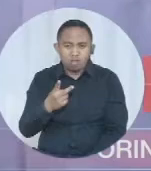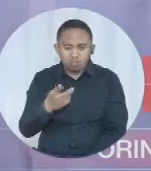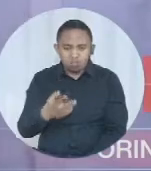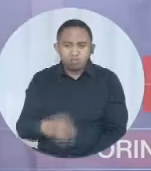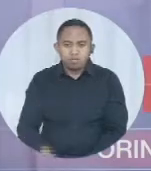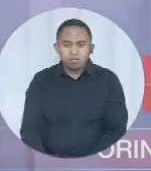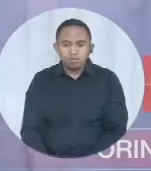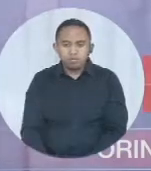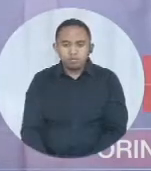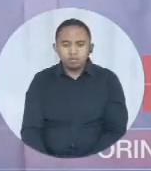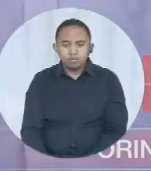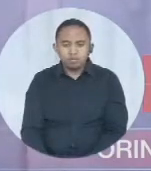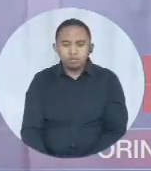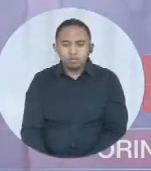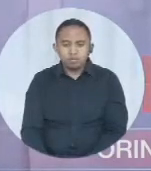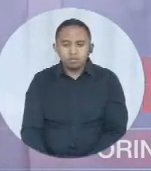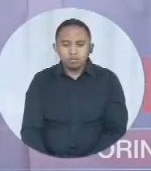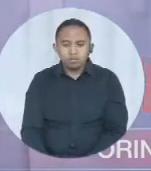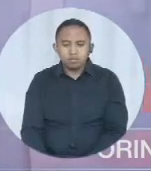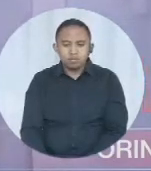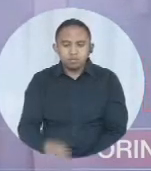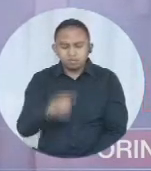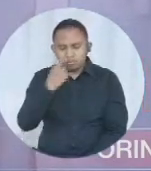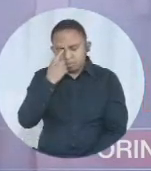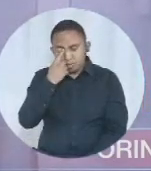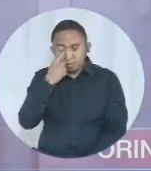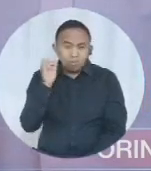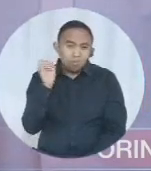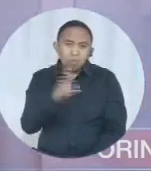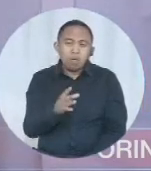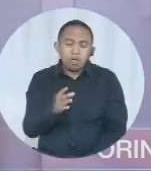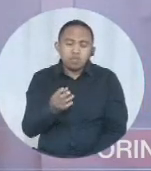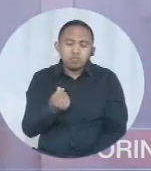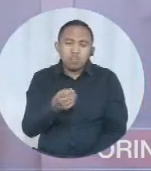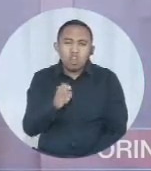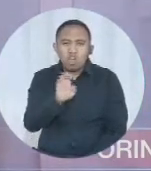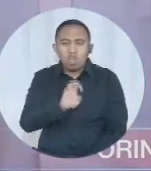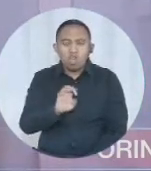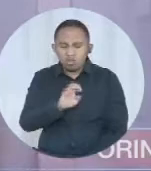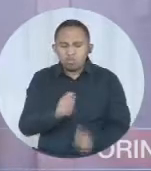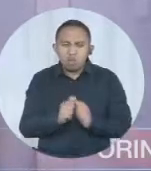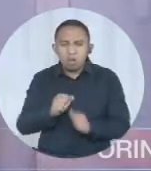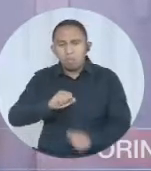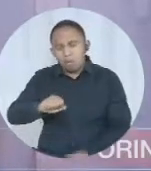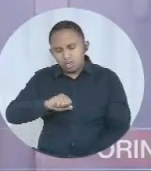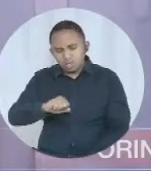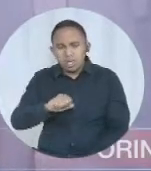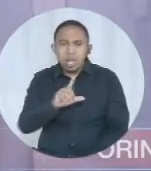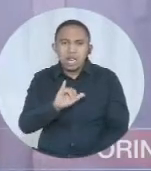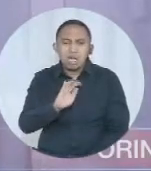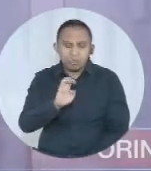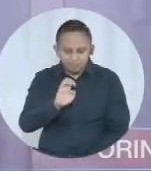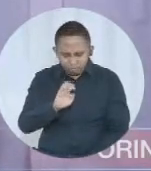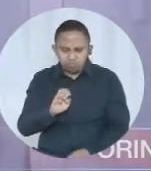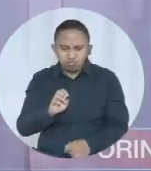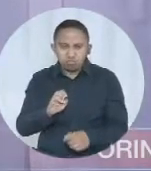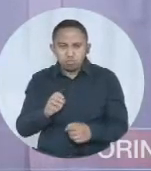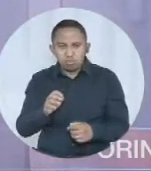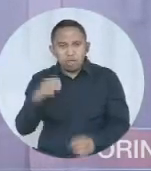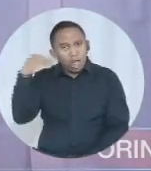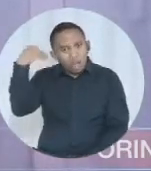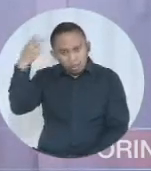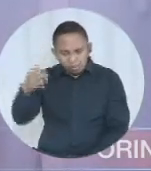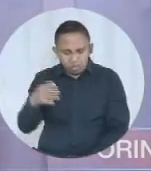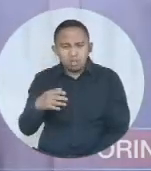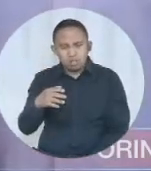rahana tamin'ny famatsiam-bola Union Européenne ny rahana ny asa tamin'ny ONUDI ka mbola ho avy a ny fotoana anaovantsika ny